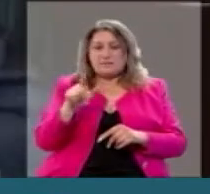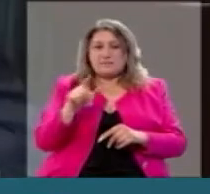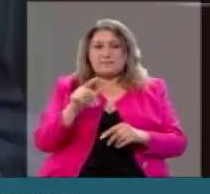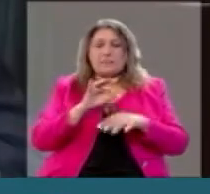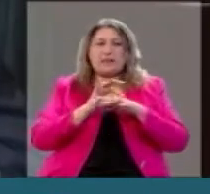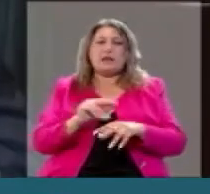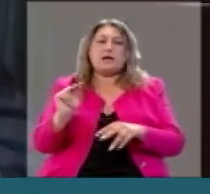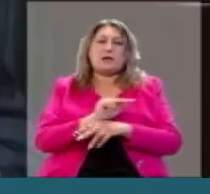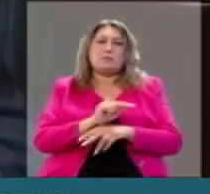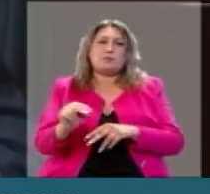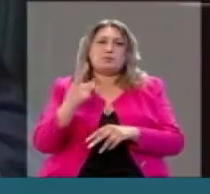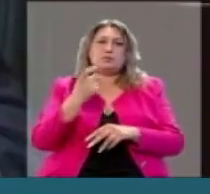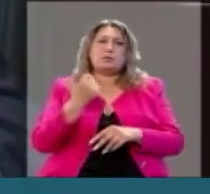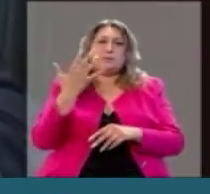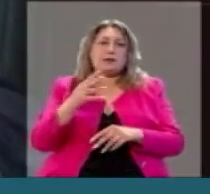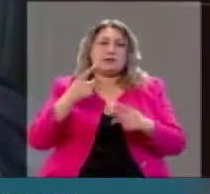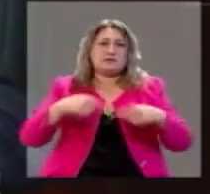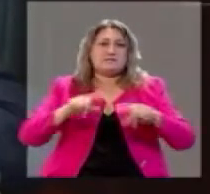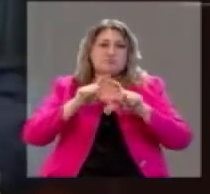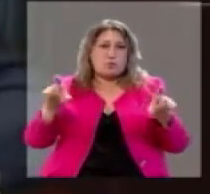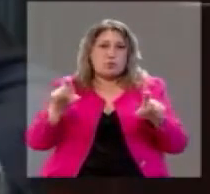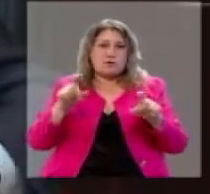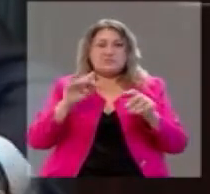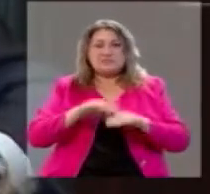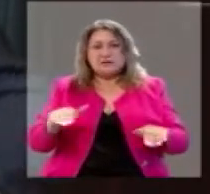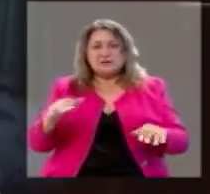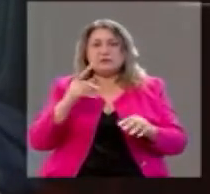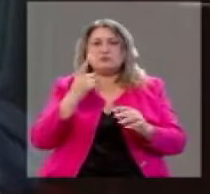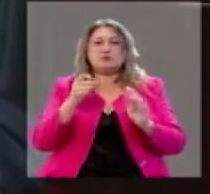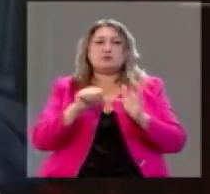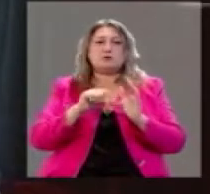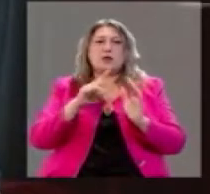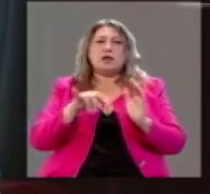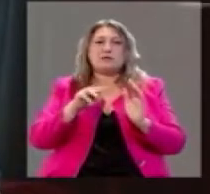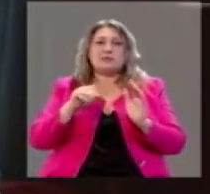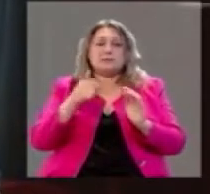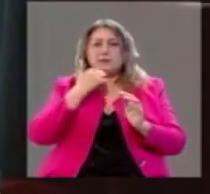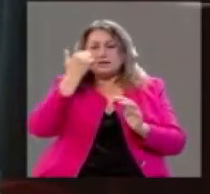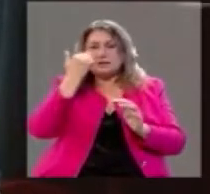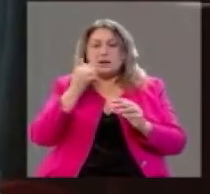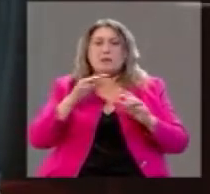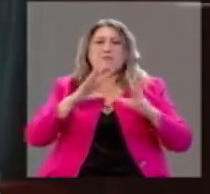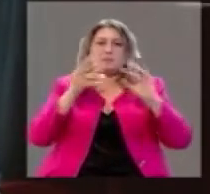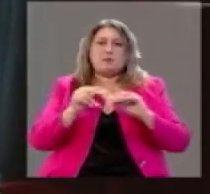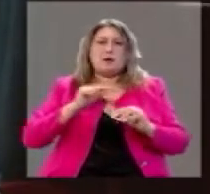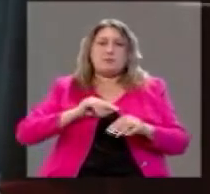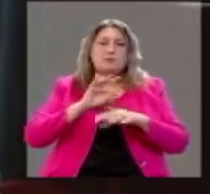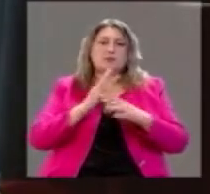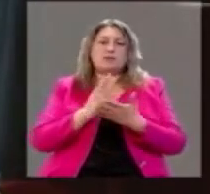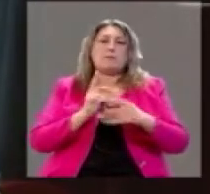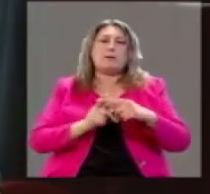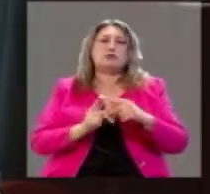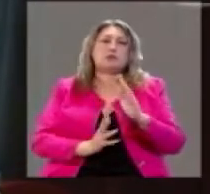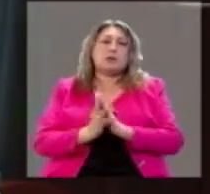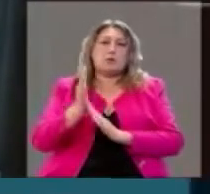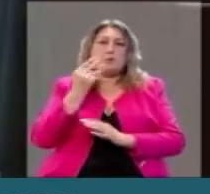Проводятся ремонты 105 организаций образования на 6 миллиардов 700 миллионов тенге. Благодаря проводимой комплексной работе наблюдается положительная динамика